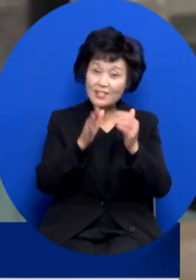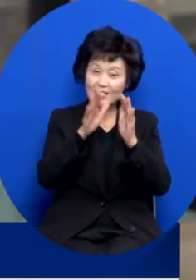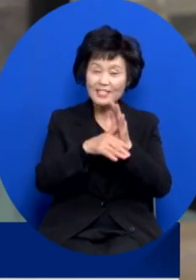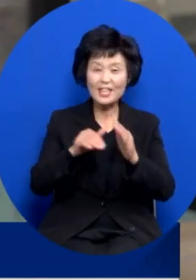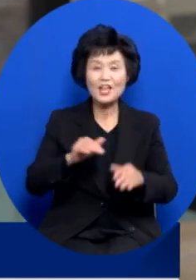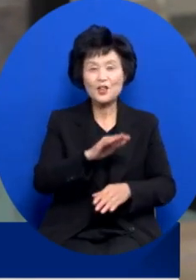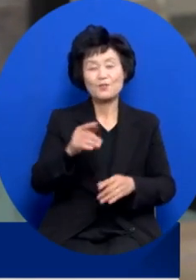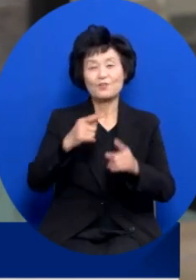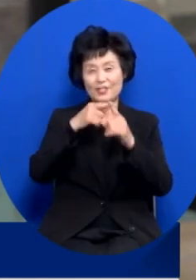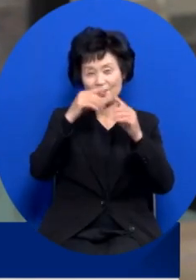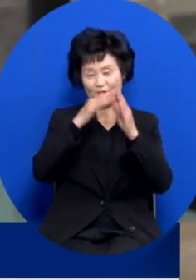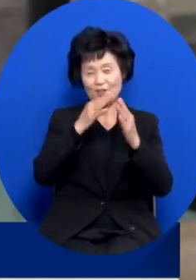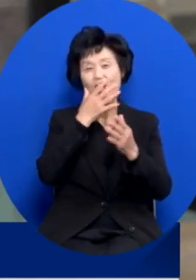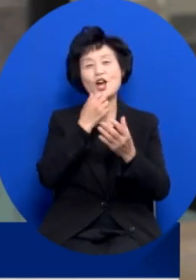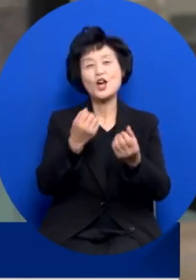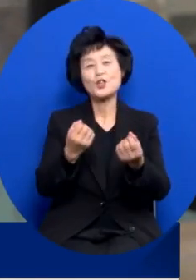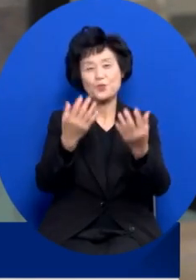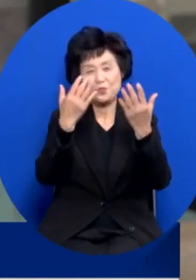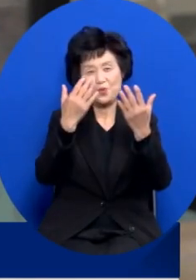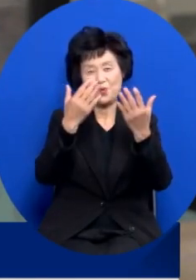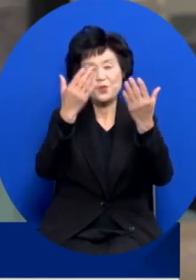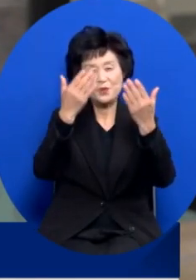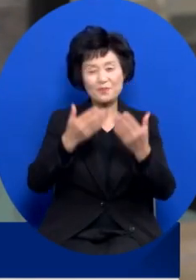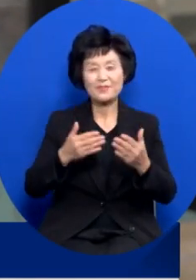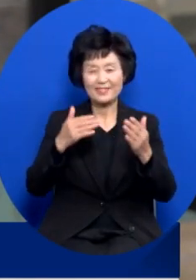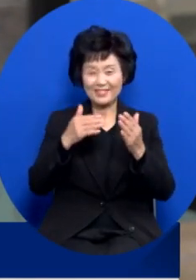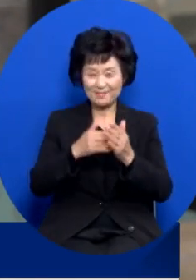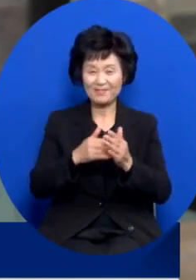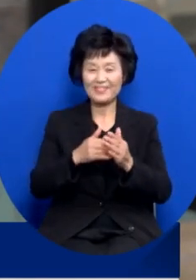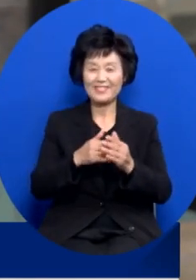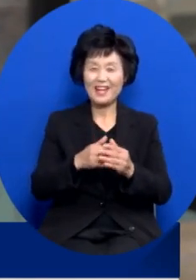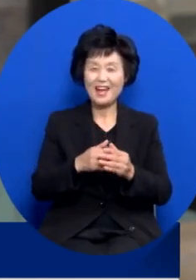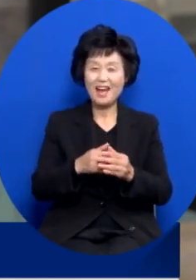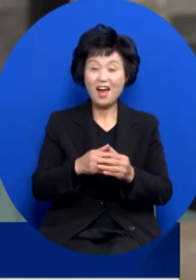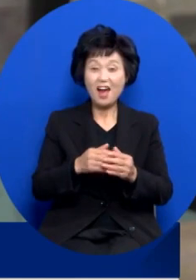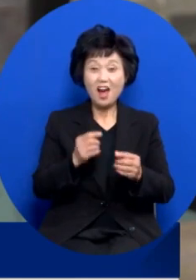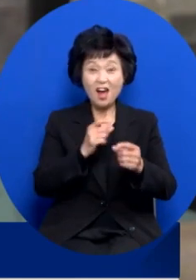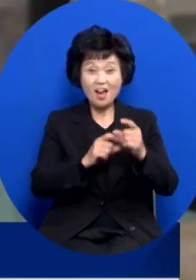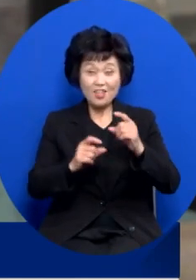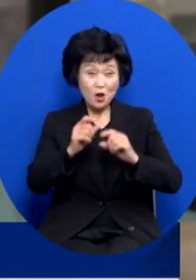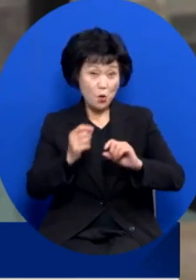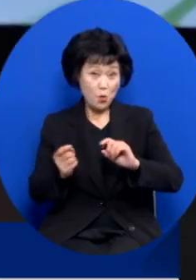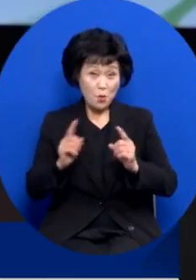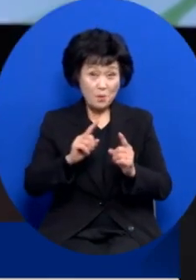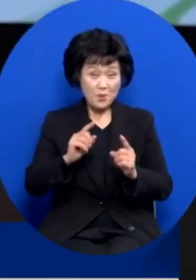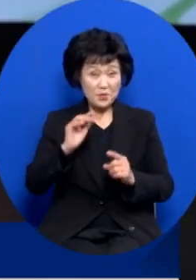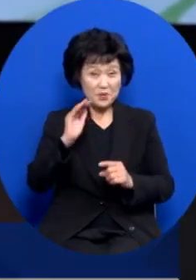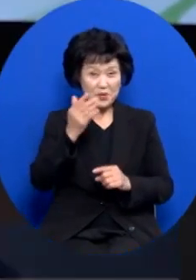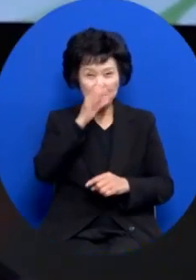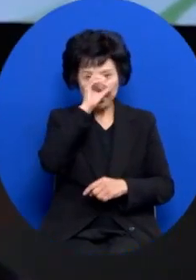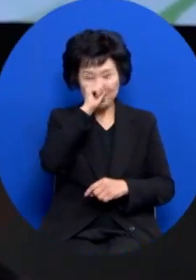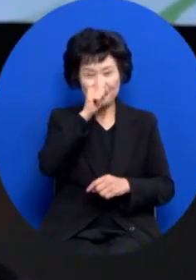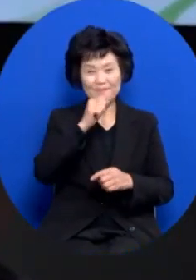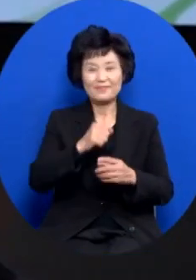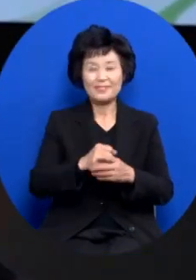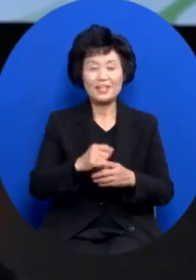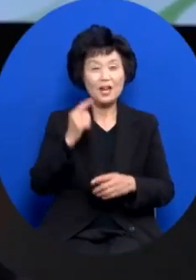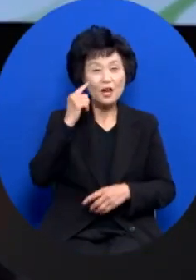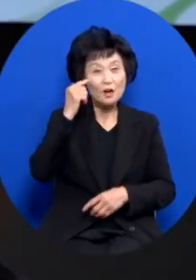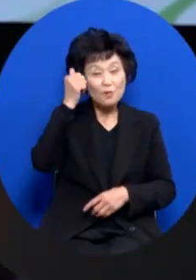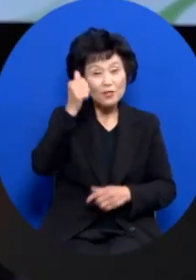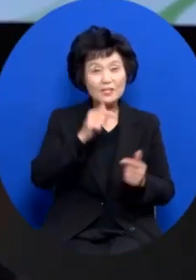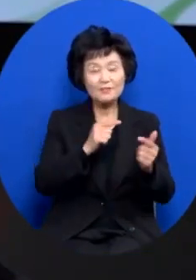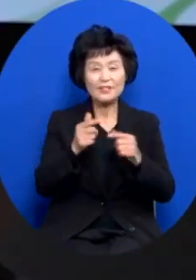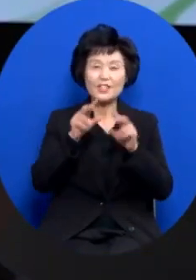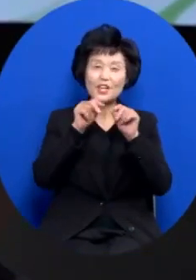성도들이 리바이브 되고, 리차지 되고, 리프레시 되고, 리커넥 되고, 오히려 우리들이. 목회자와